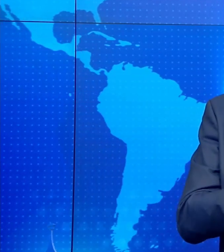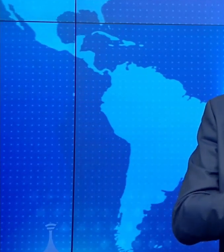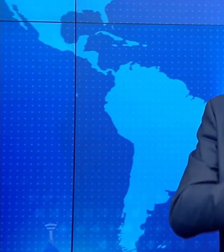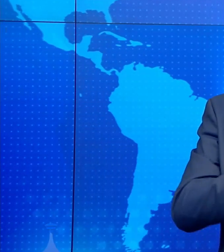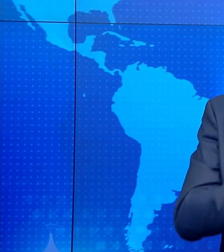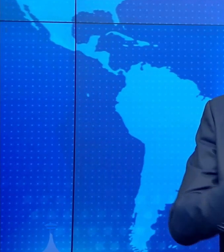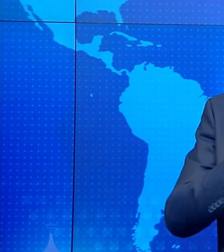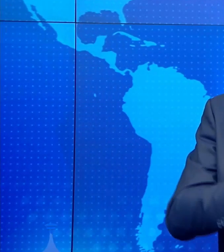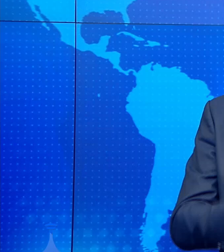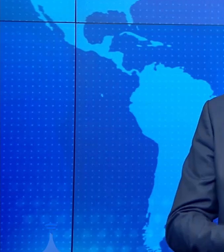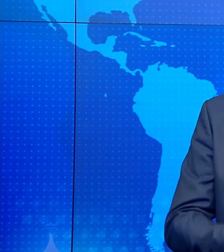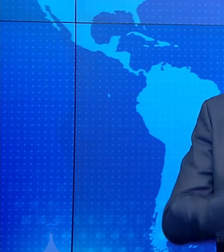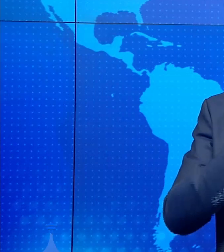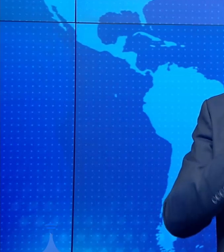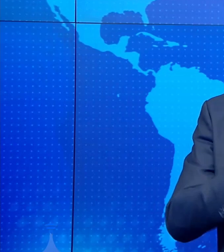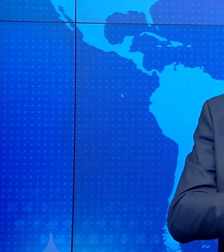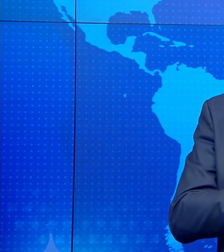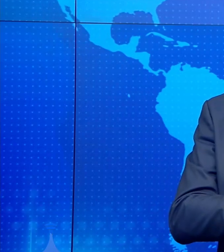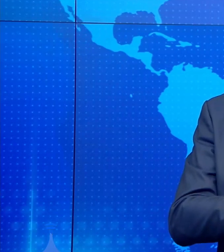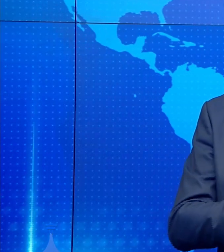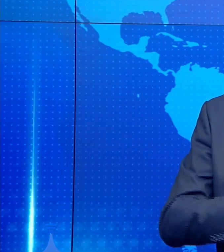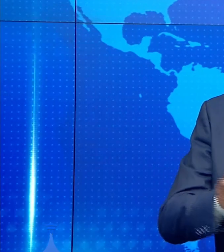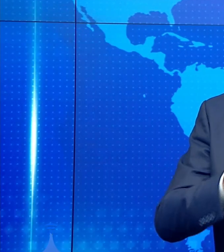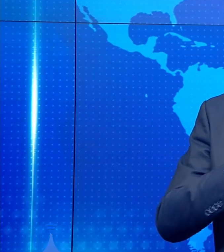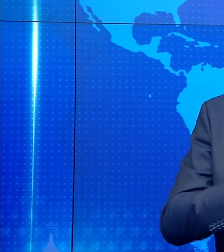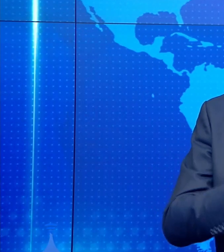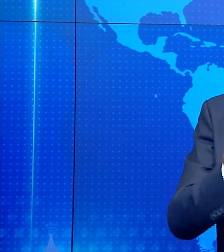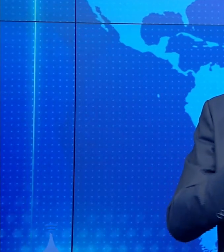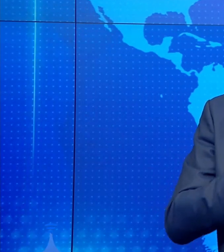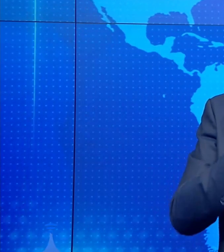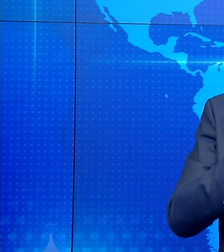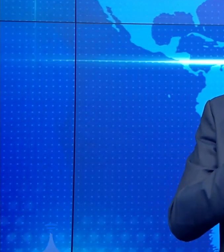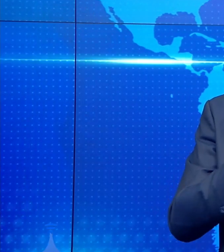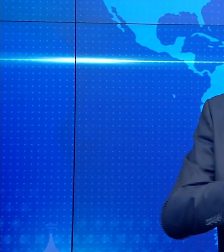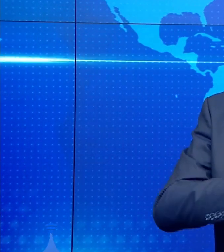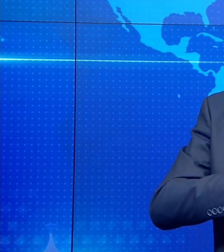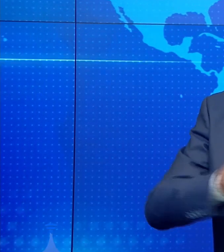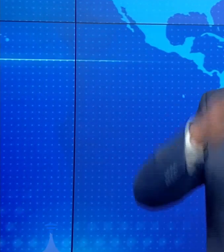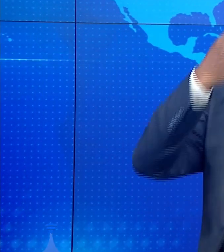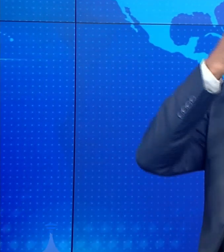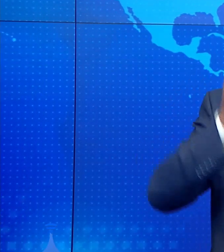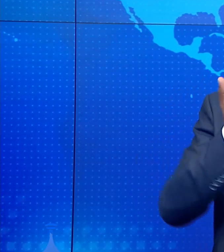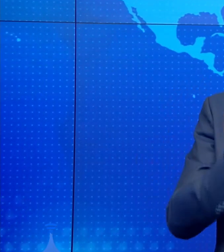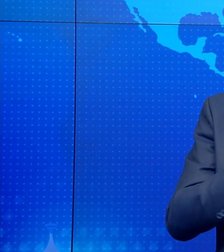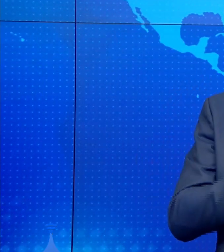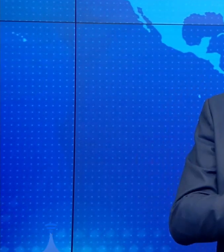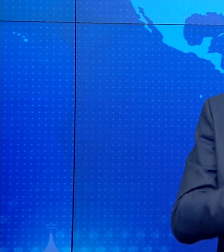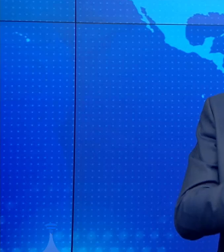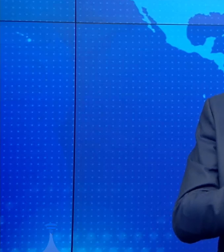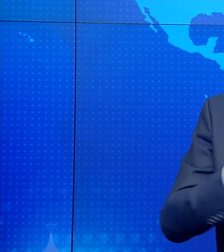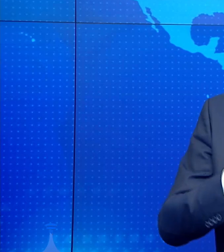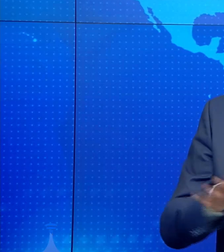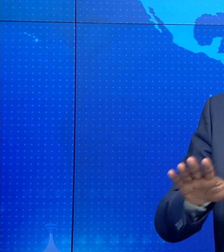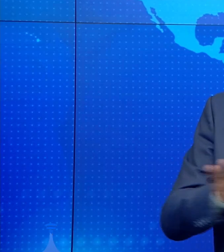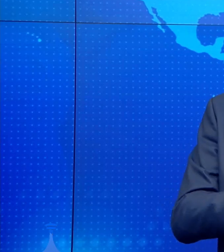በቀል ኢኮኖሚ ሪፎርም ጨምሮ በርካታ ማሻሻያዎች ሲካሄድ መቆየቱን ገልጸዋል። በተለይም መንግስት በአሁኑ ወቅት